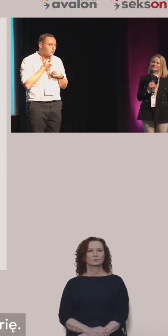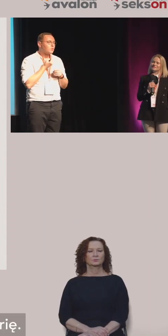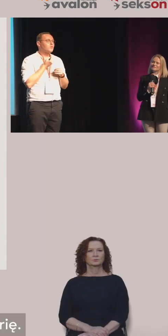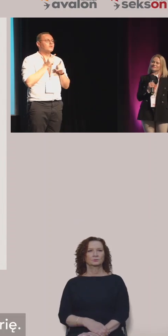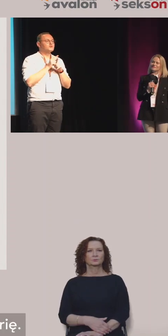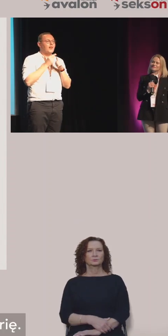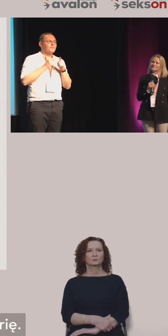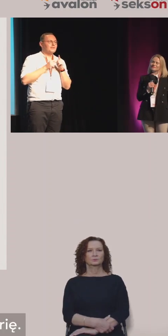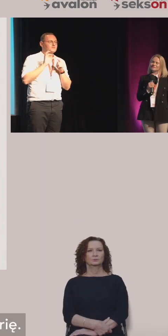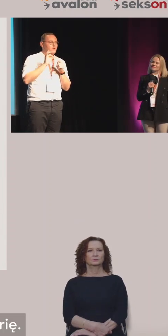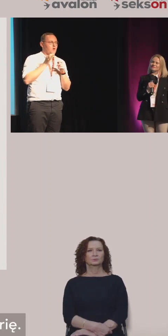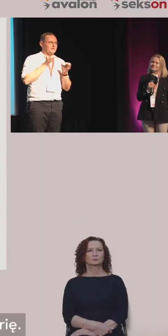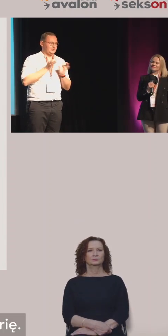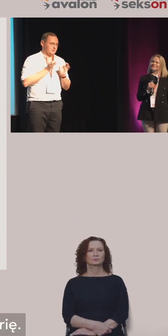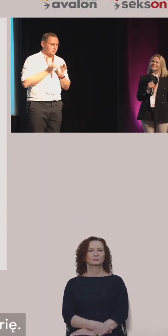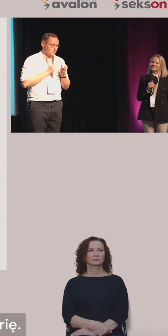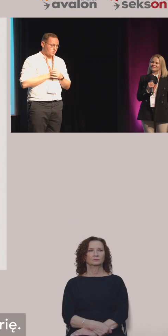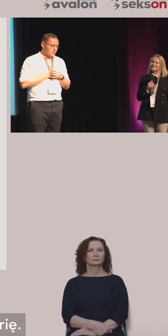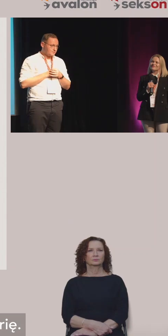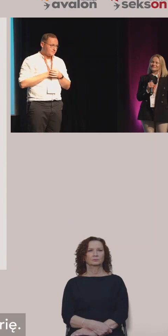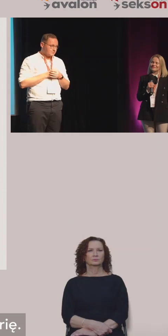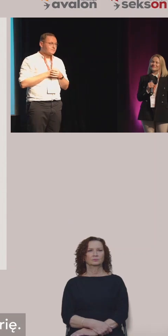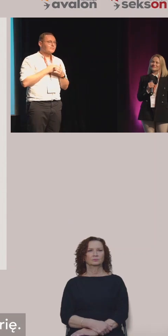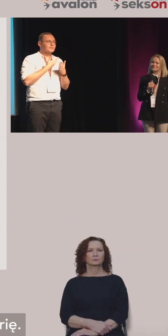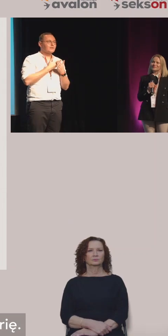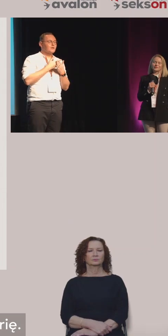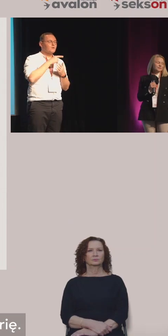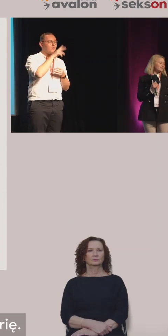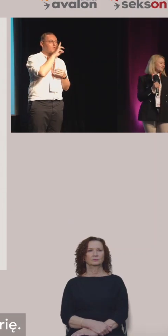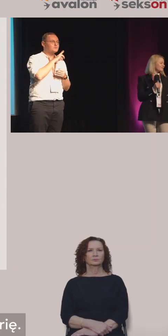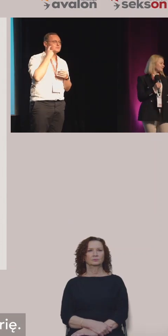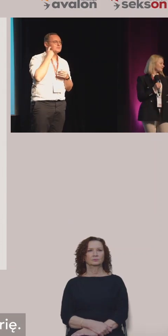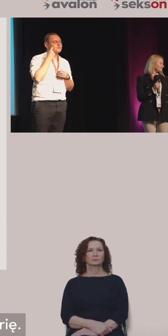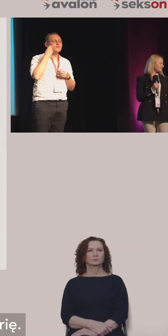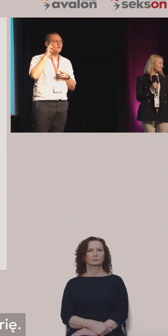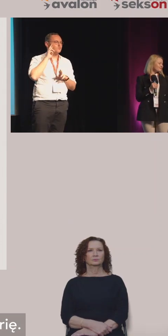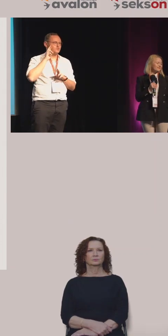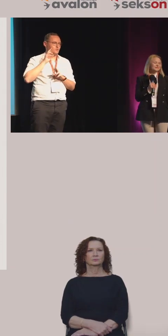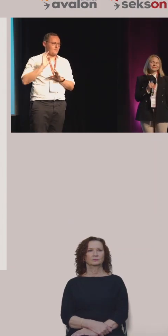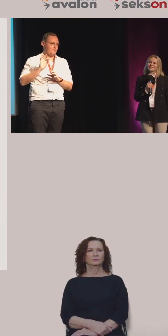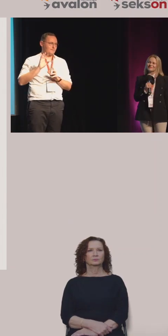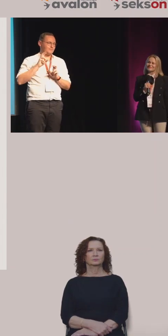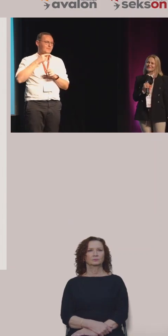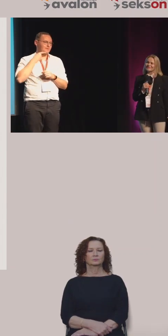Też ma elementy kultury głuchych. I swoją historię.